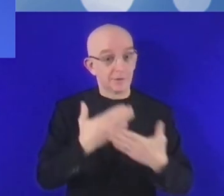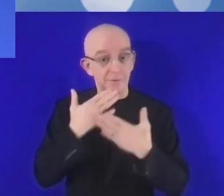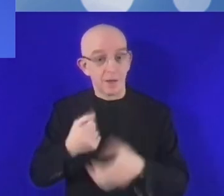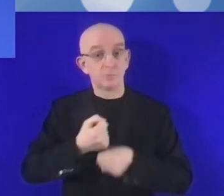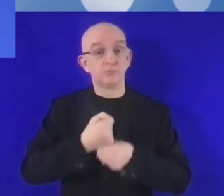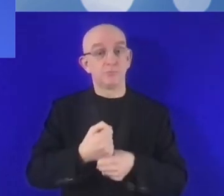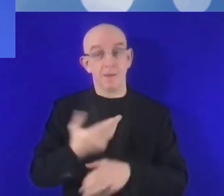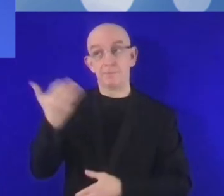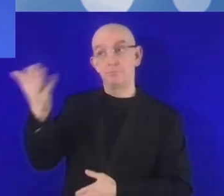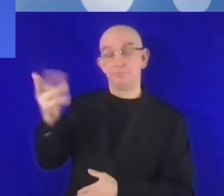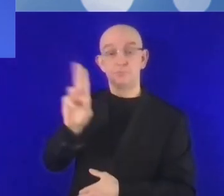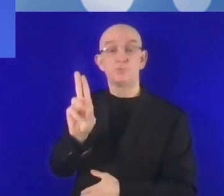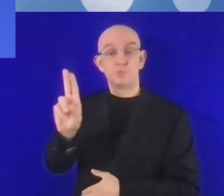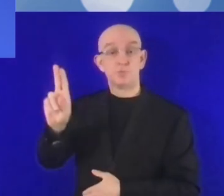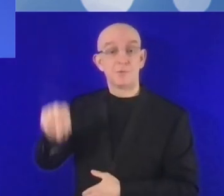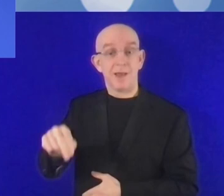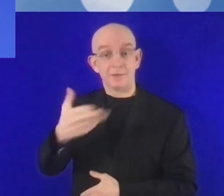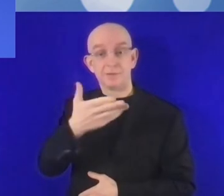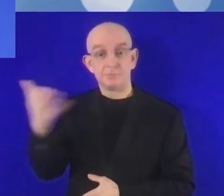право на организацию